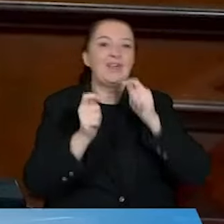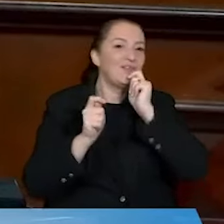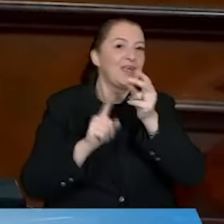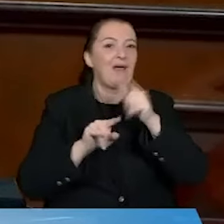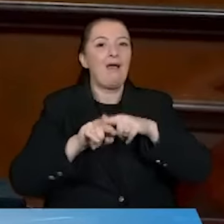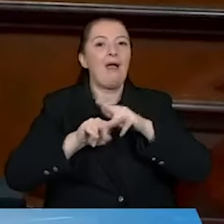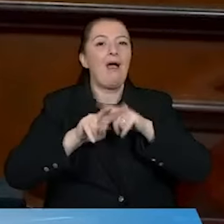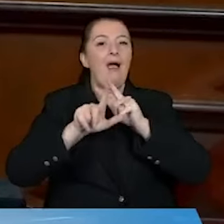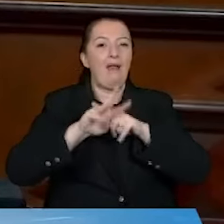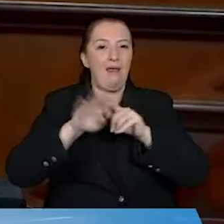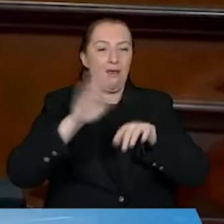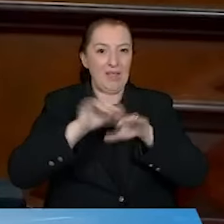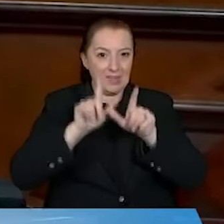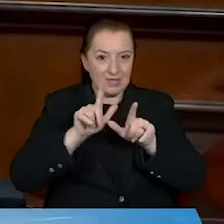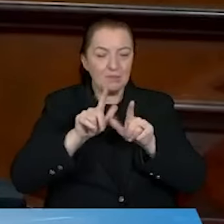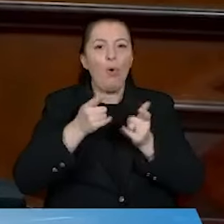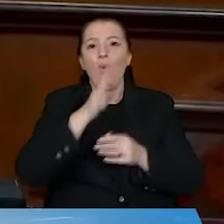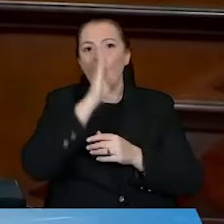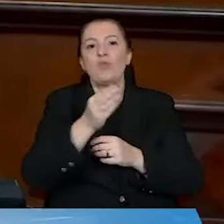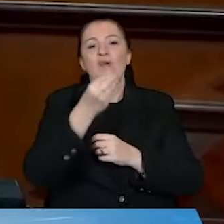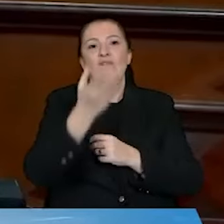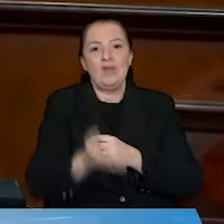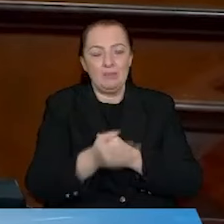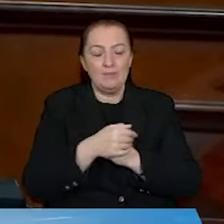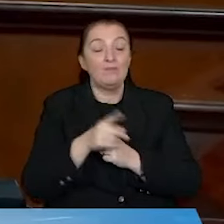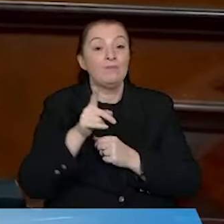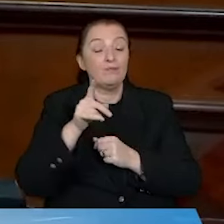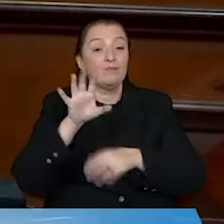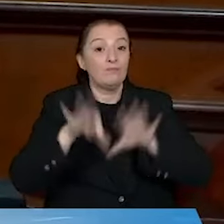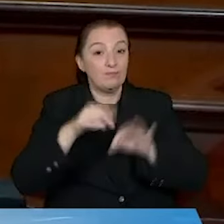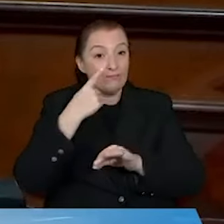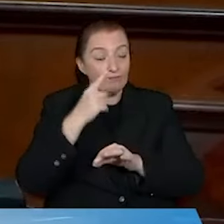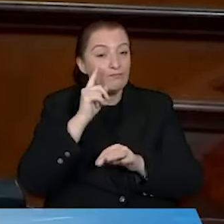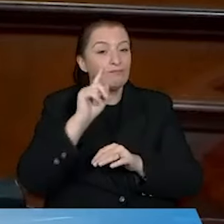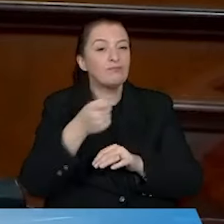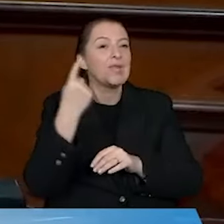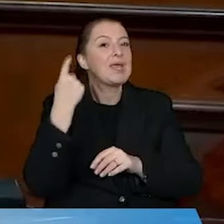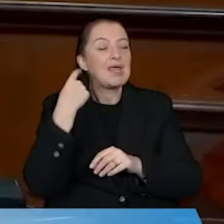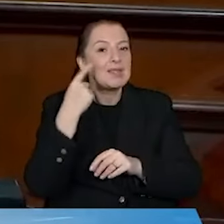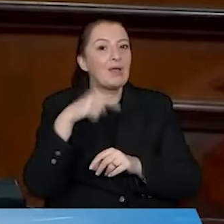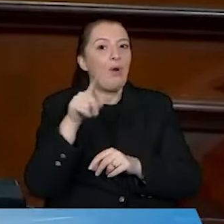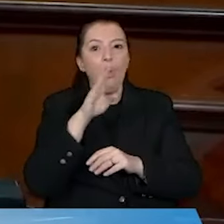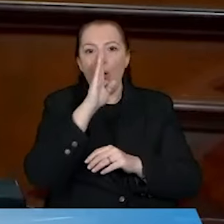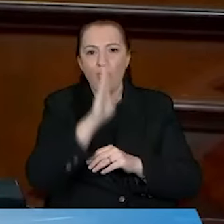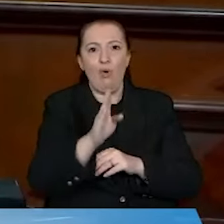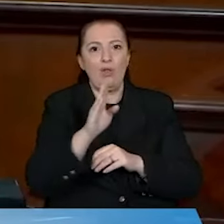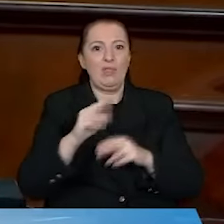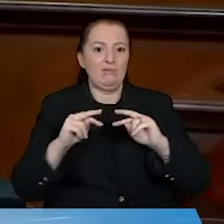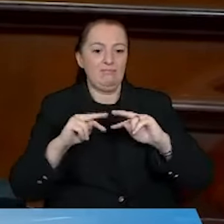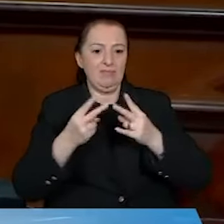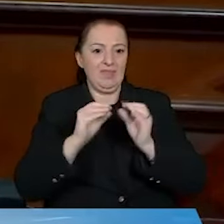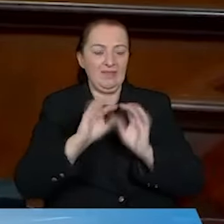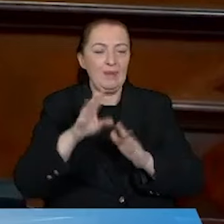yöntemiyle kısımlara bölünerek yapılması. Sayıştay'ın yaptığı incelemede şirket yetkilileri tarafından doğrudan temin yöntemi kullanılarak yapılan bazı mal ve